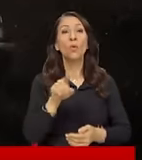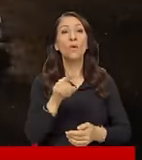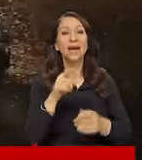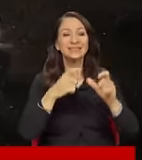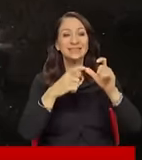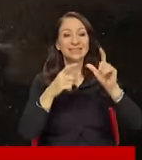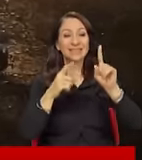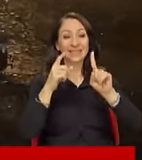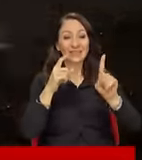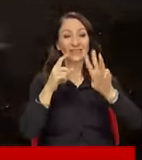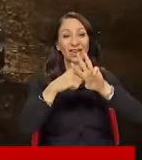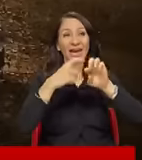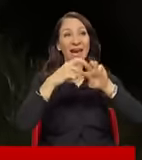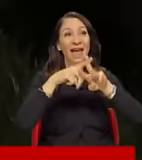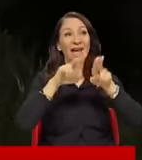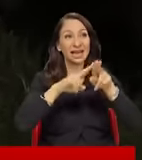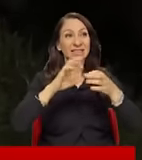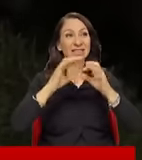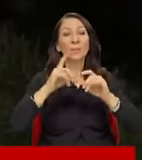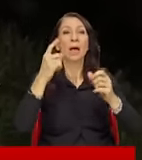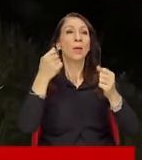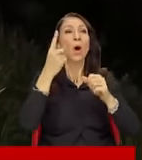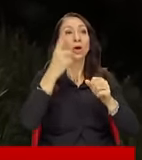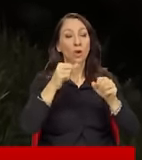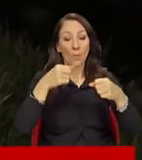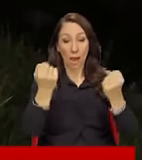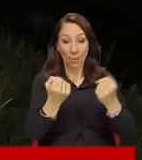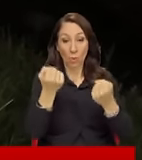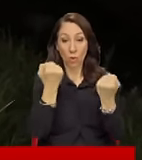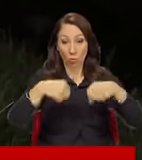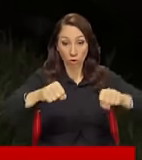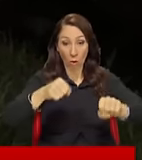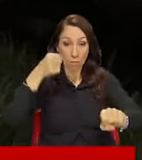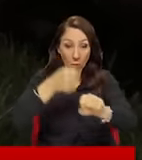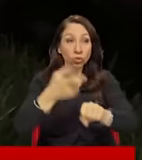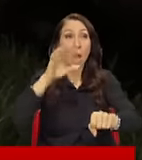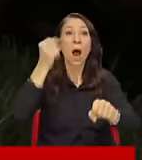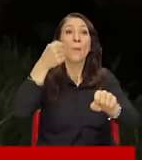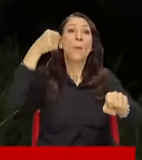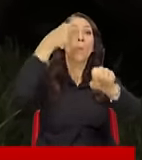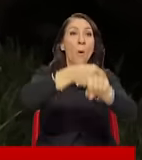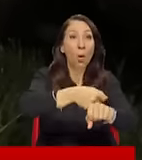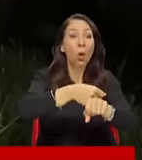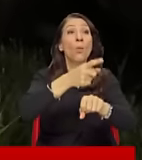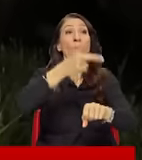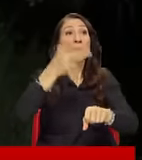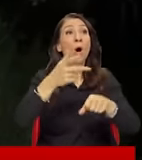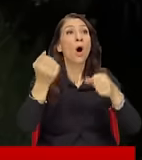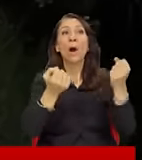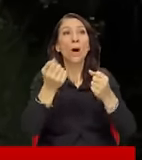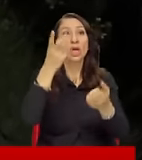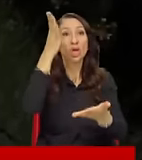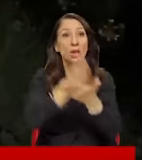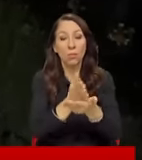Şanlıurfa Siverek'te zincirleme kaza can aldı. Bir otomobil önce motosiklete ardından başka bir araca çarptı. Çarpmanın şiddetiyle otomobil